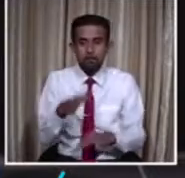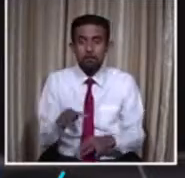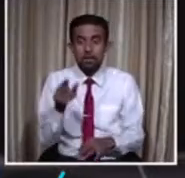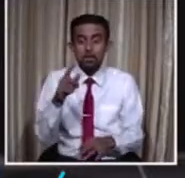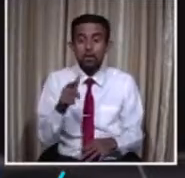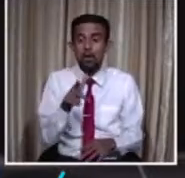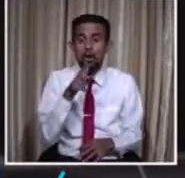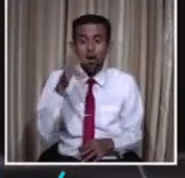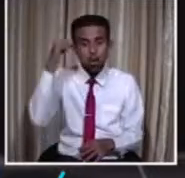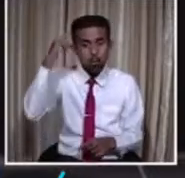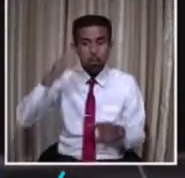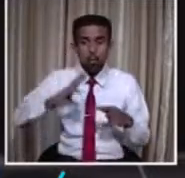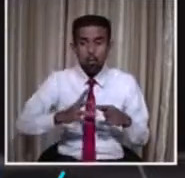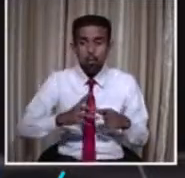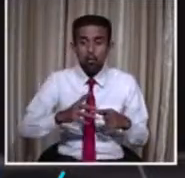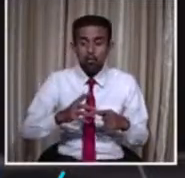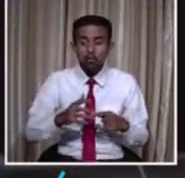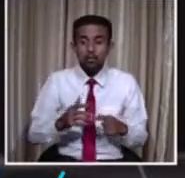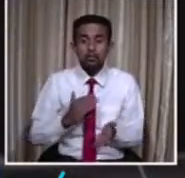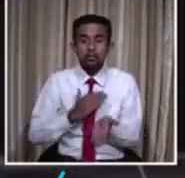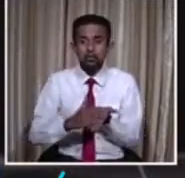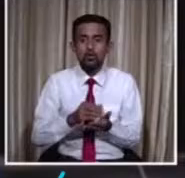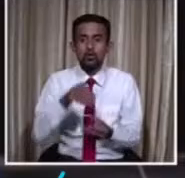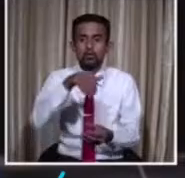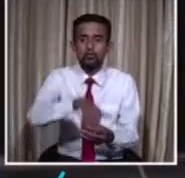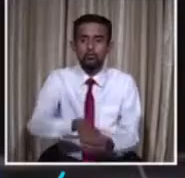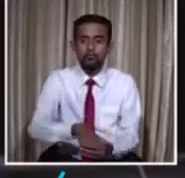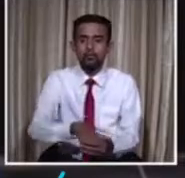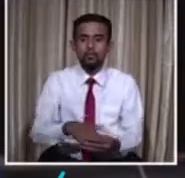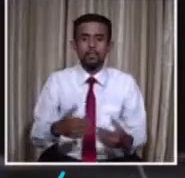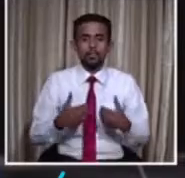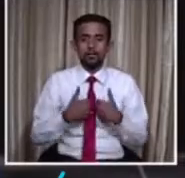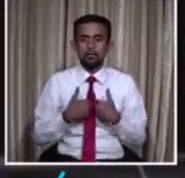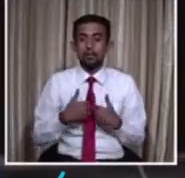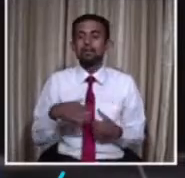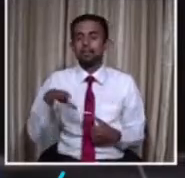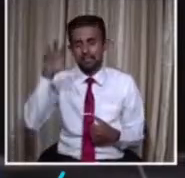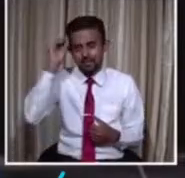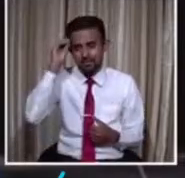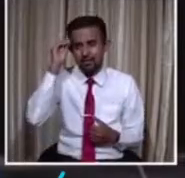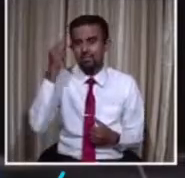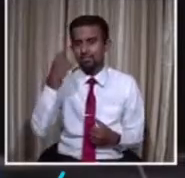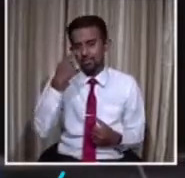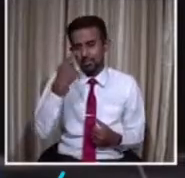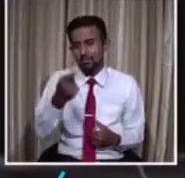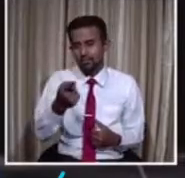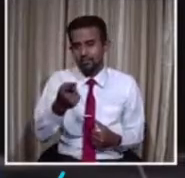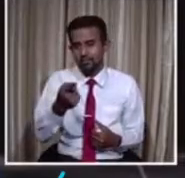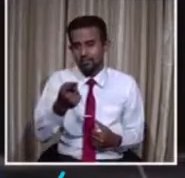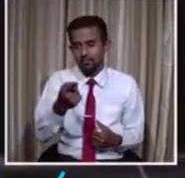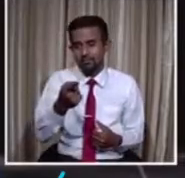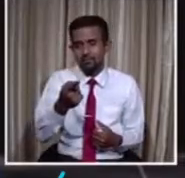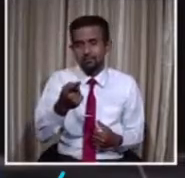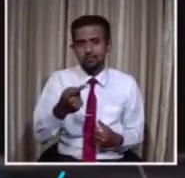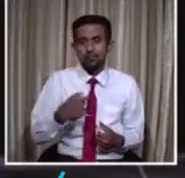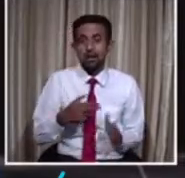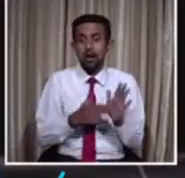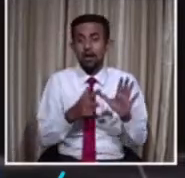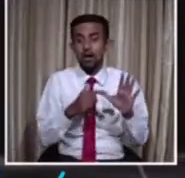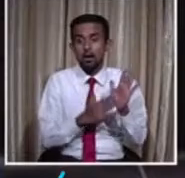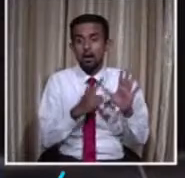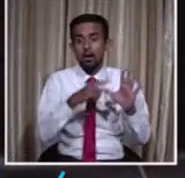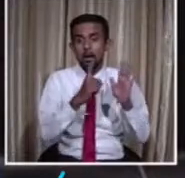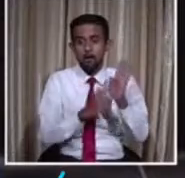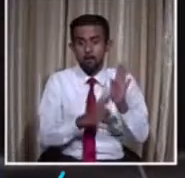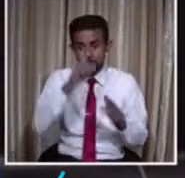ge moda golio tamai ekata haulune. Apita meka terenu api meka dakine hindai kianne. Mama nama Rajapaksa mantri